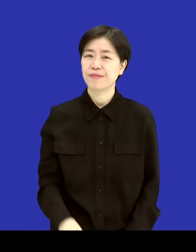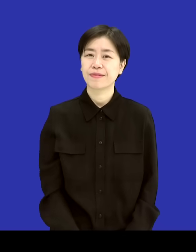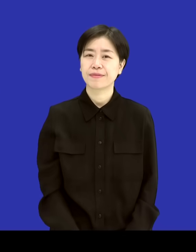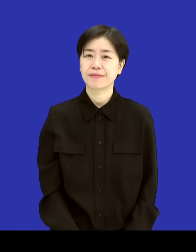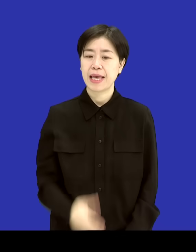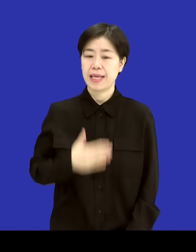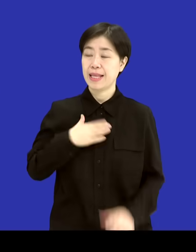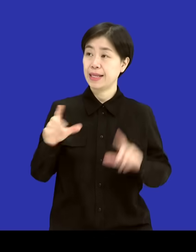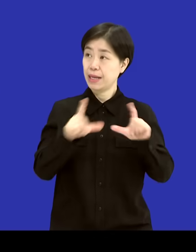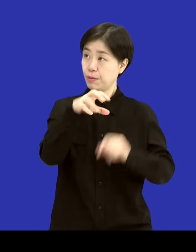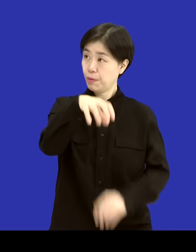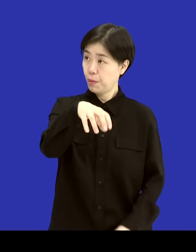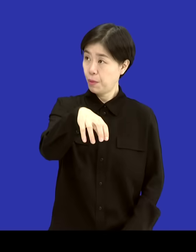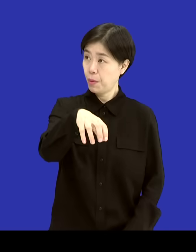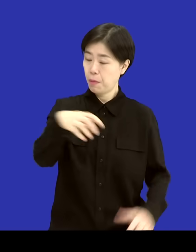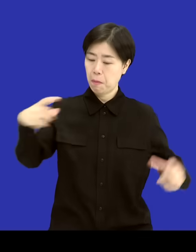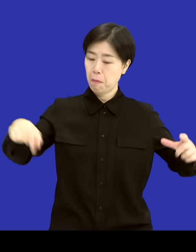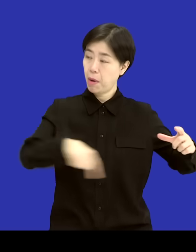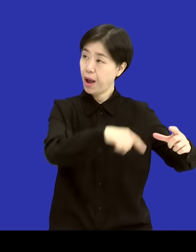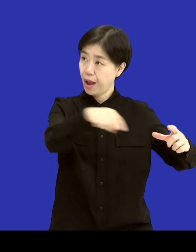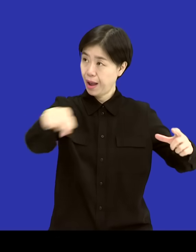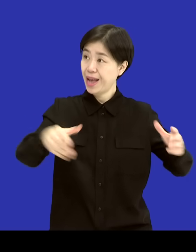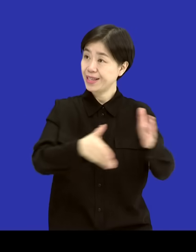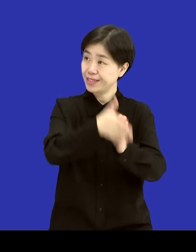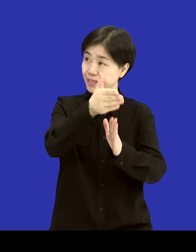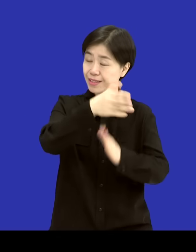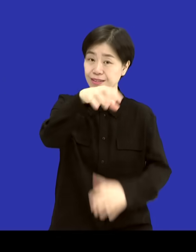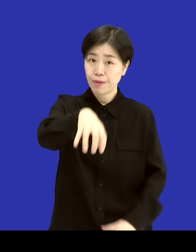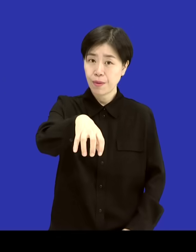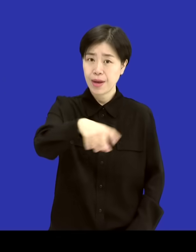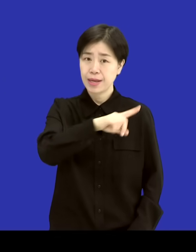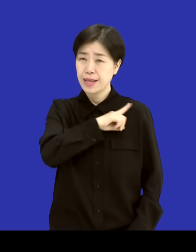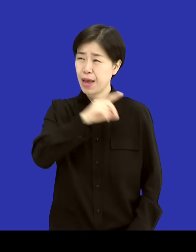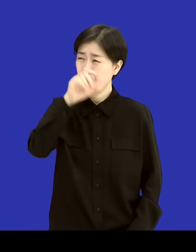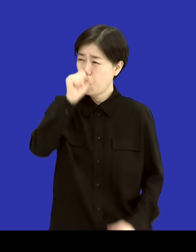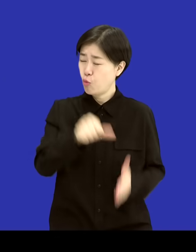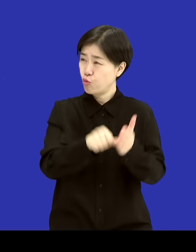저 메릴랜드에 살았는데 거기서 제일 좋은 음대에 들어가면